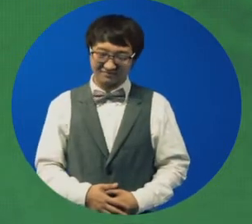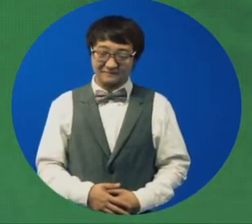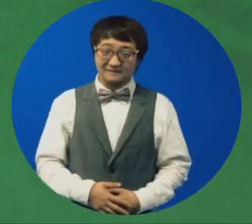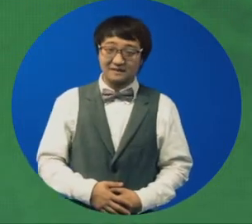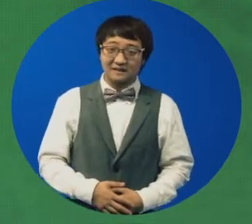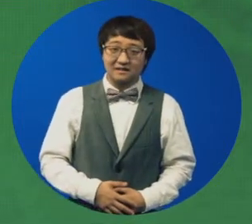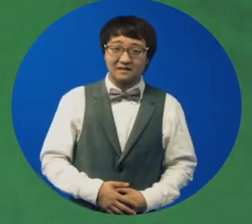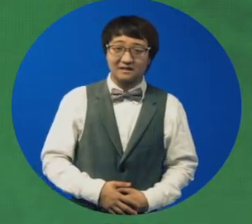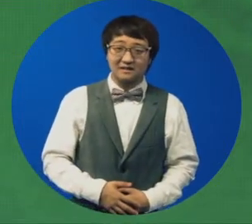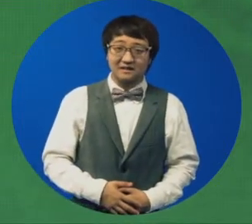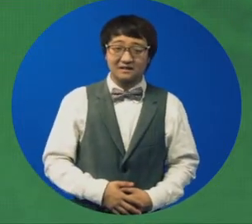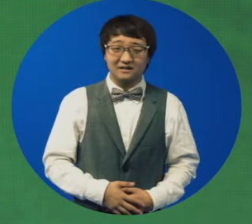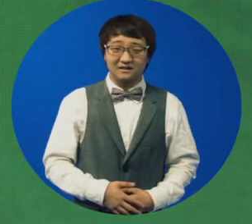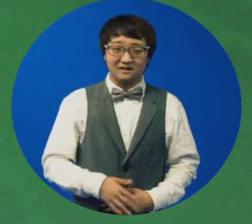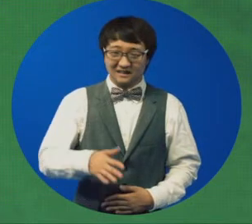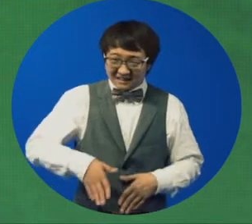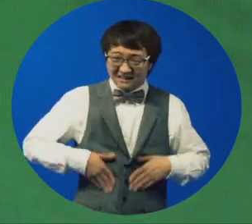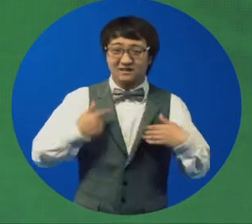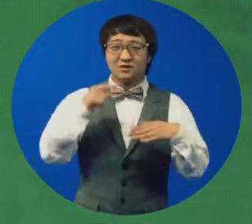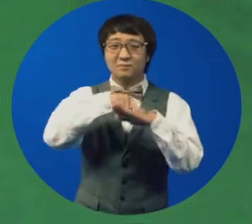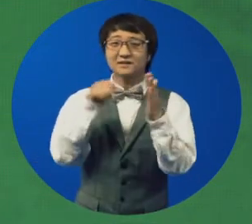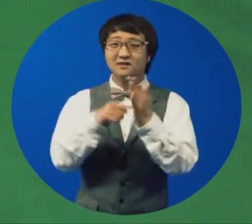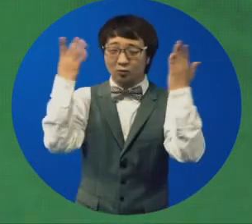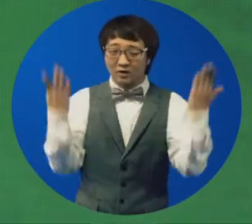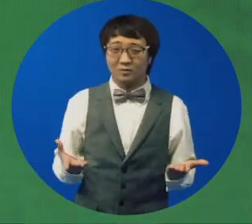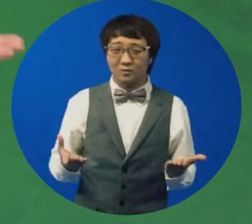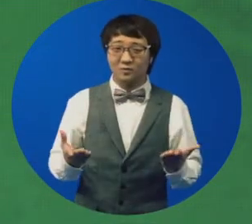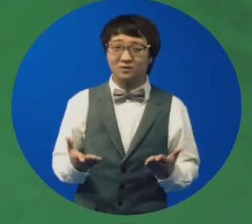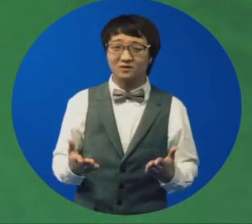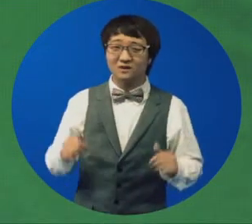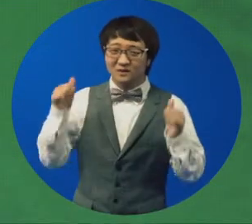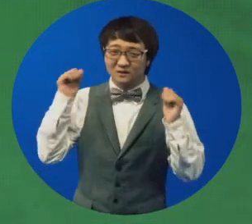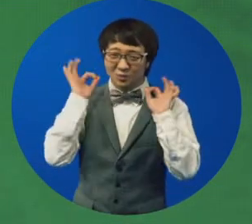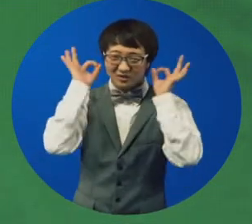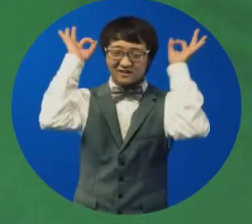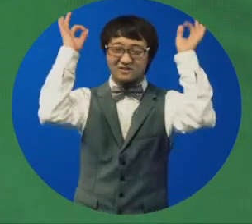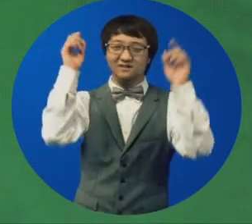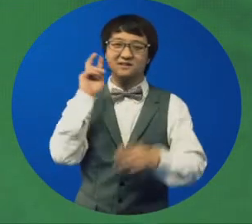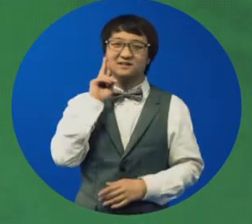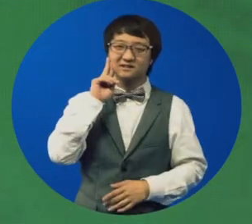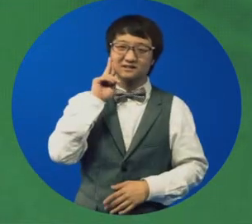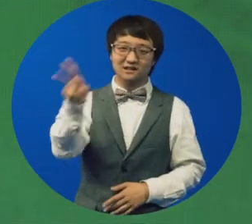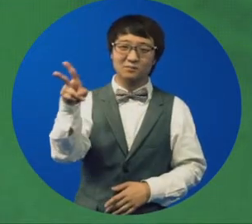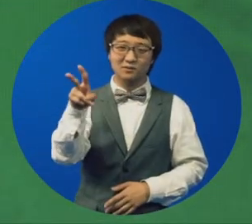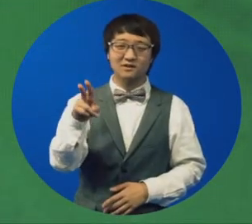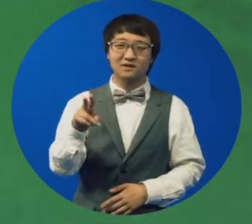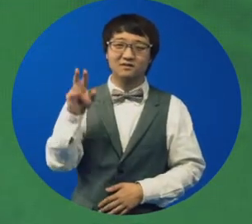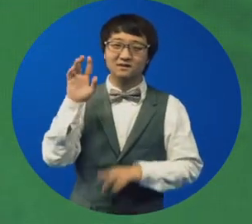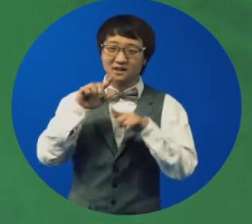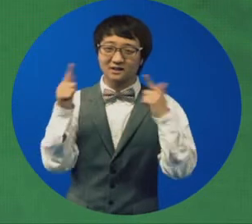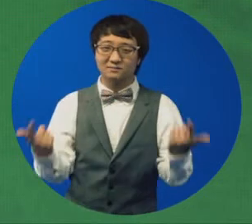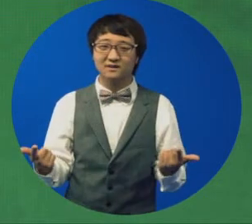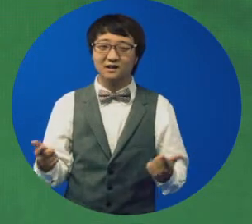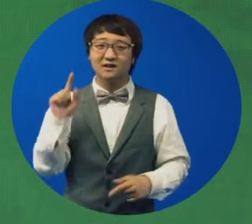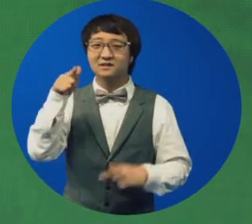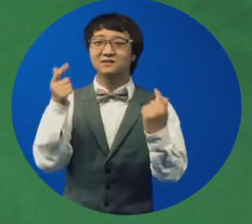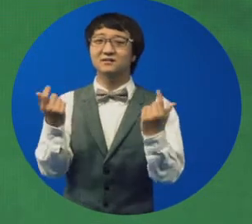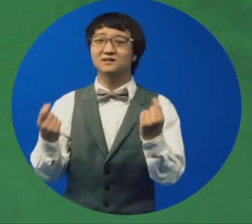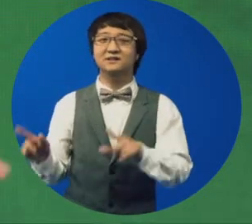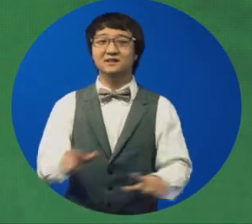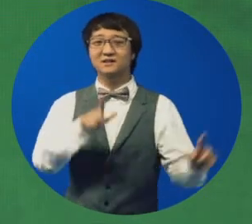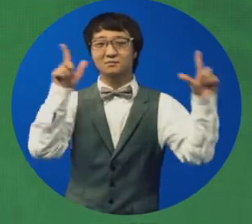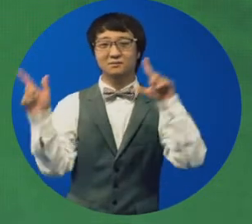사람들에게 아무리 인정받으려고 하고 내가 그렇게 노력, 이거 노력하는 거 잘못됐다는 것이 아닙니다. 그렇게 살아가다 보면 나는